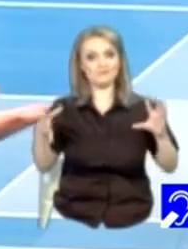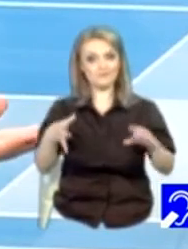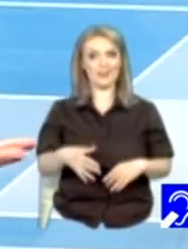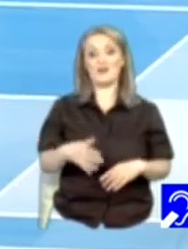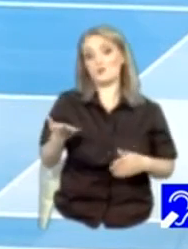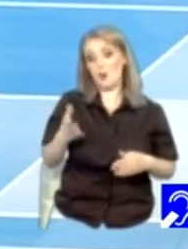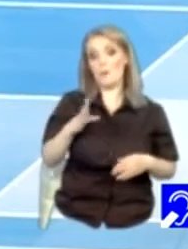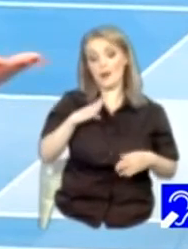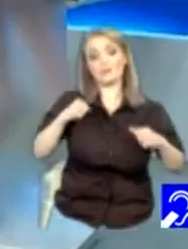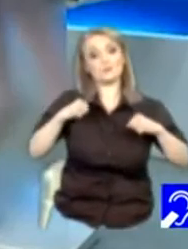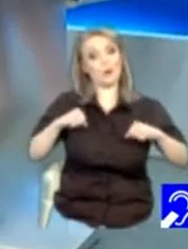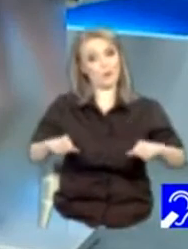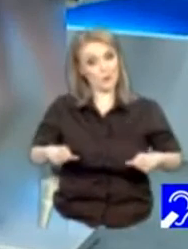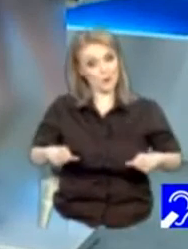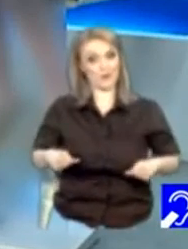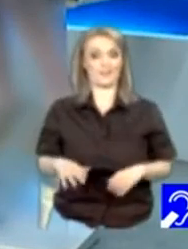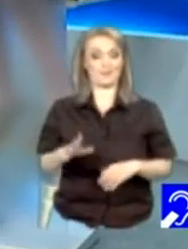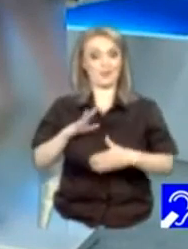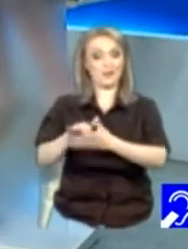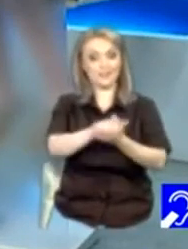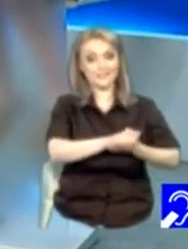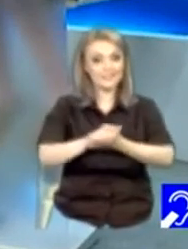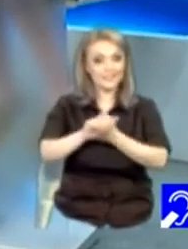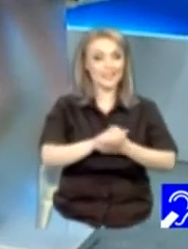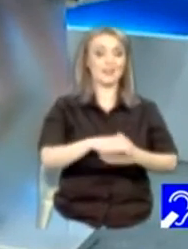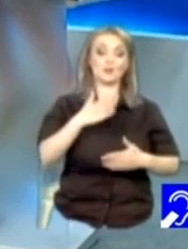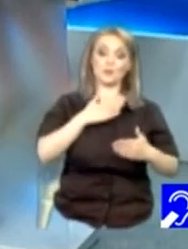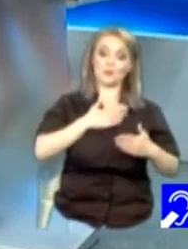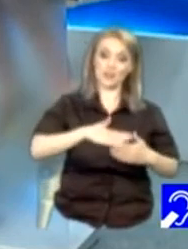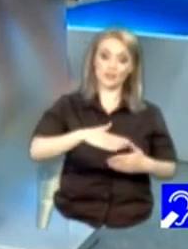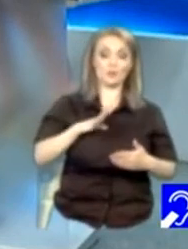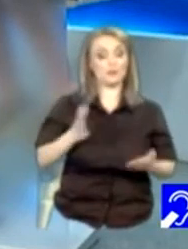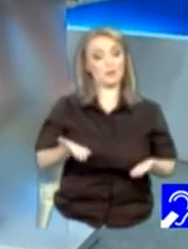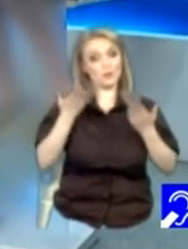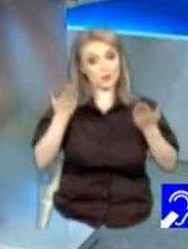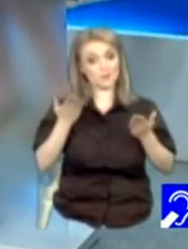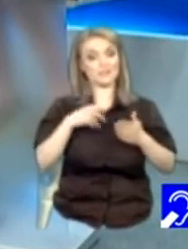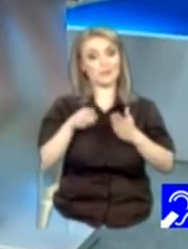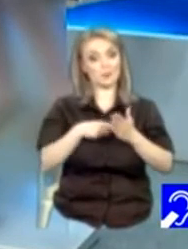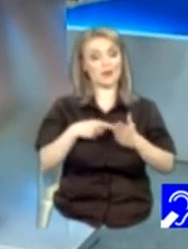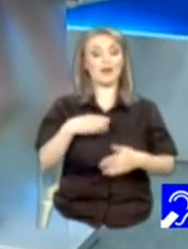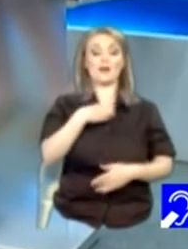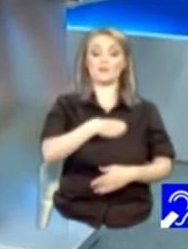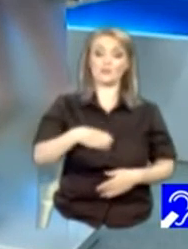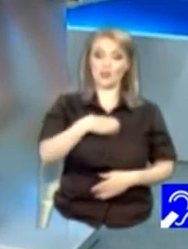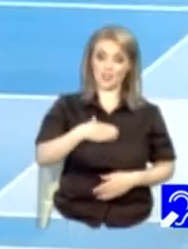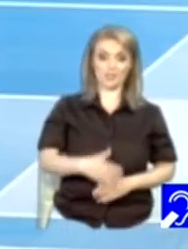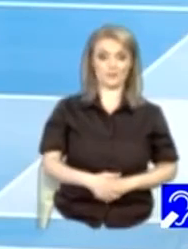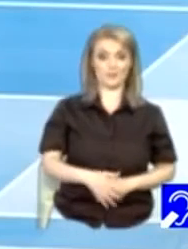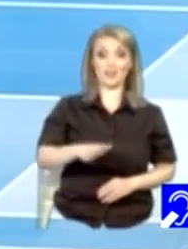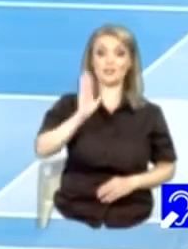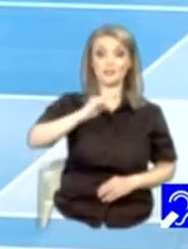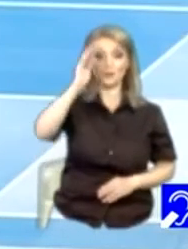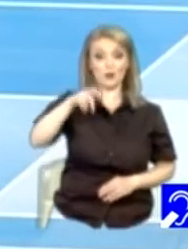substanță, am atins de echitate socială până la corupție și vă mulțumesc pentru disponibilitatea de a ne răspunde la întrebări. Doamnelor